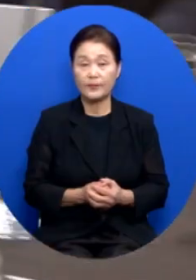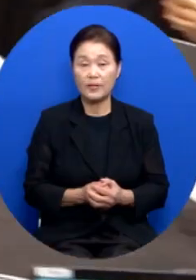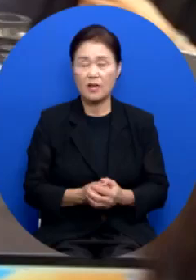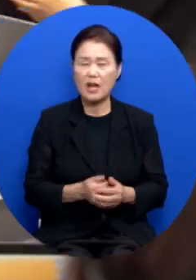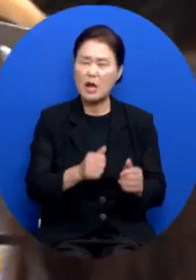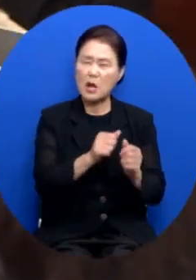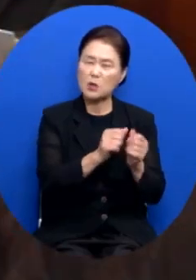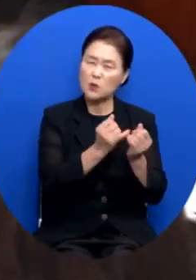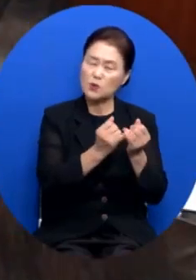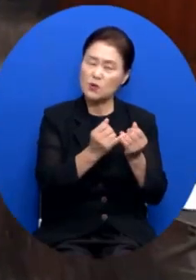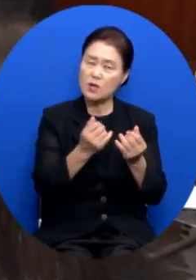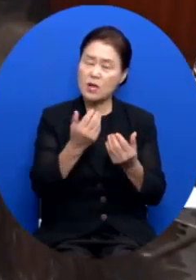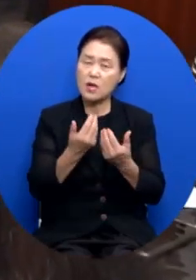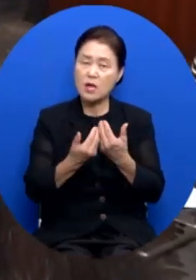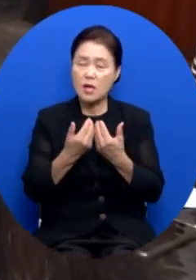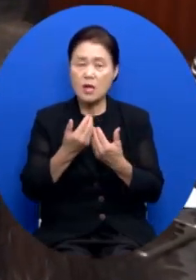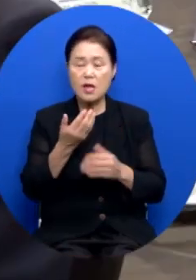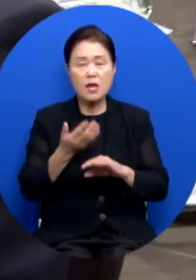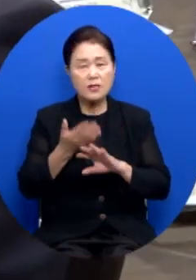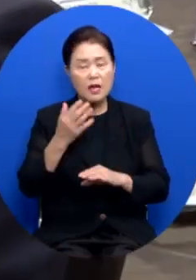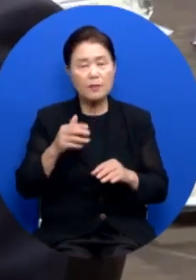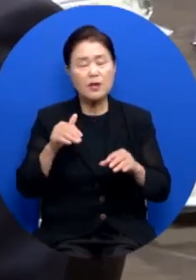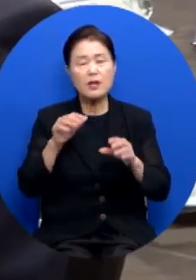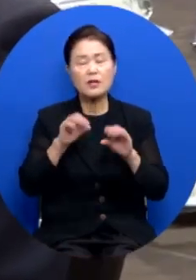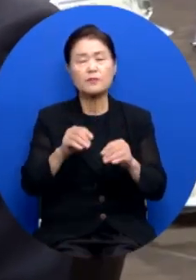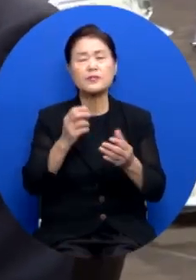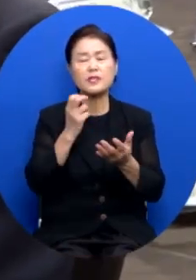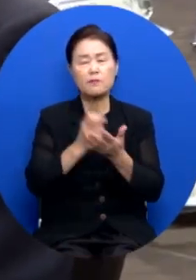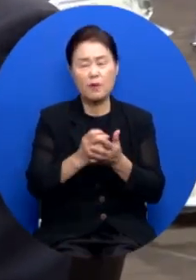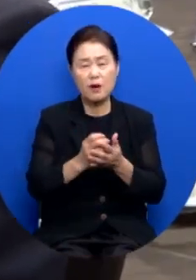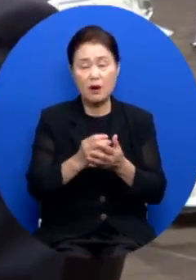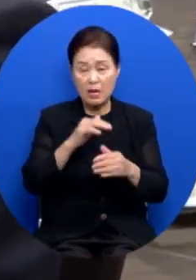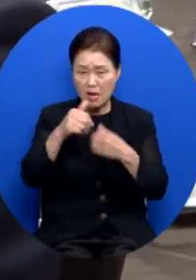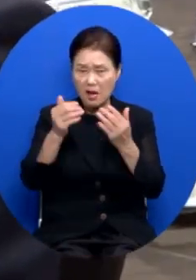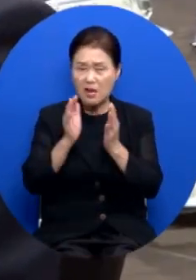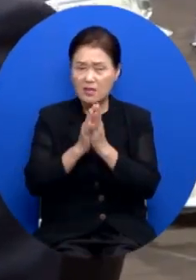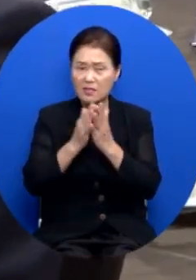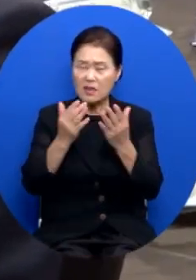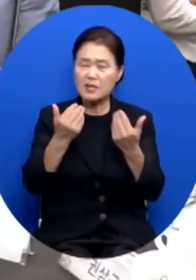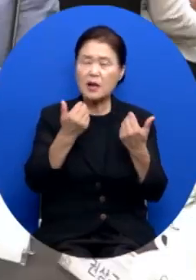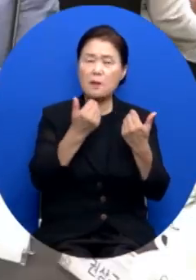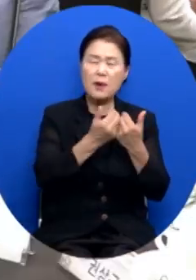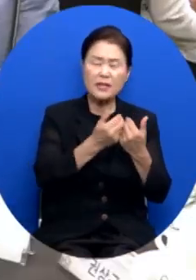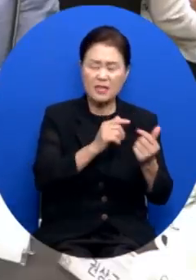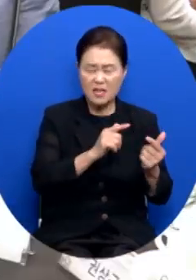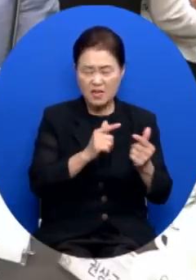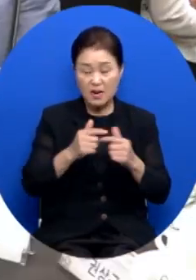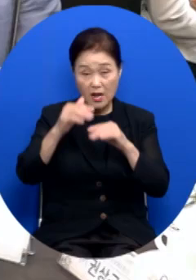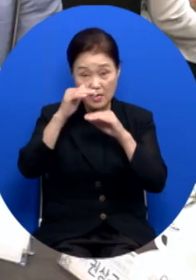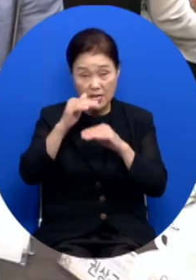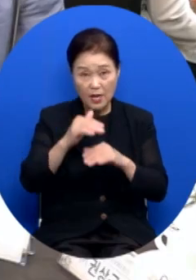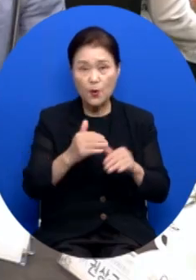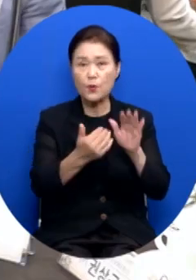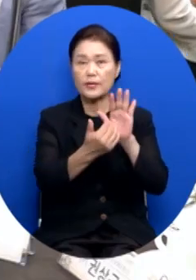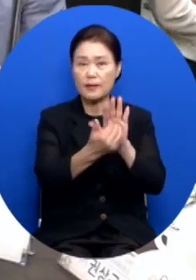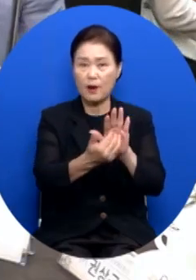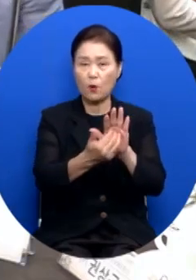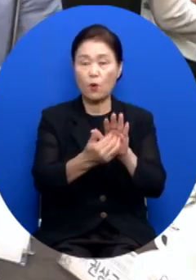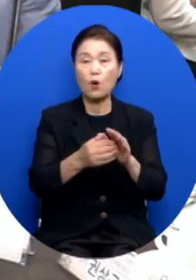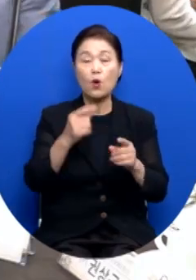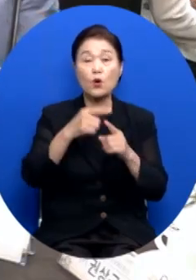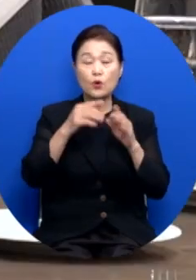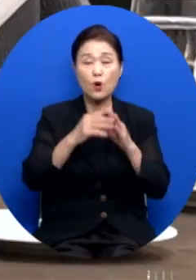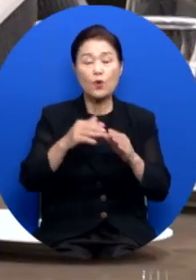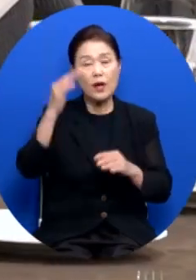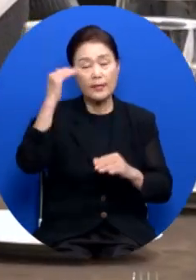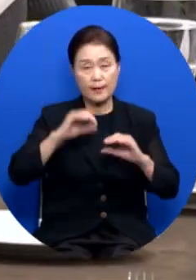동성애, 차별금지법 등 반성경적인 법률 제정과 성형명 확산을 막고 교회와 다음 세대,